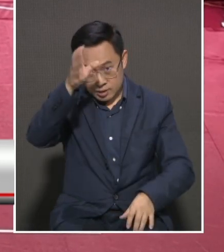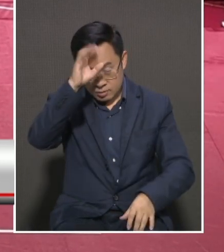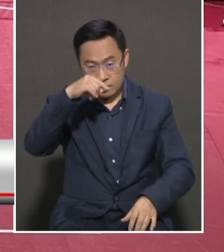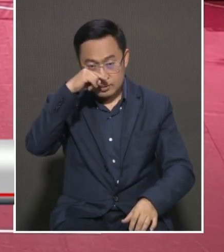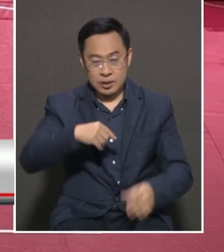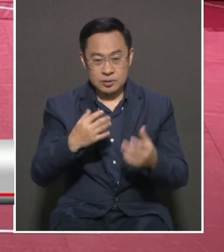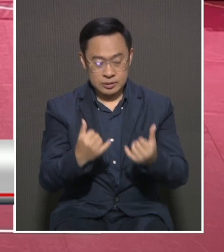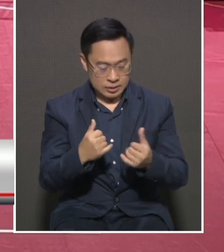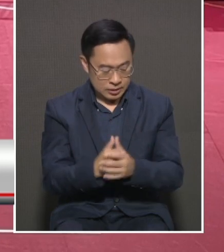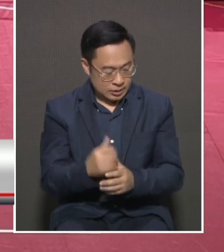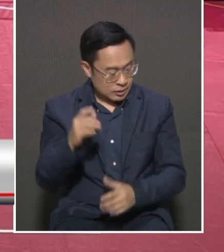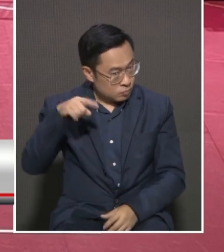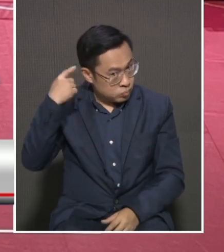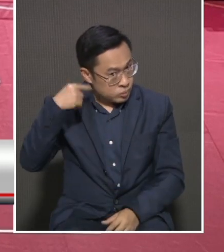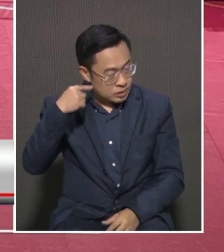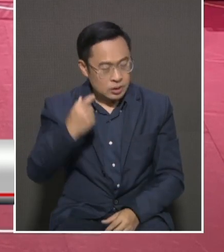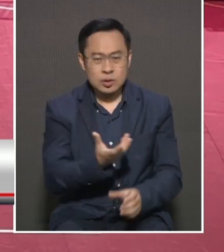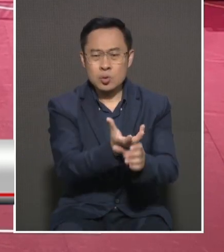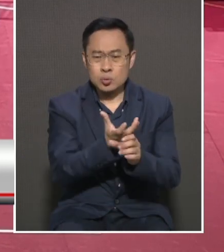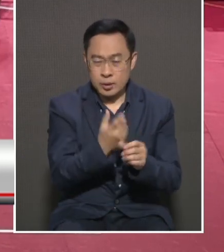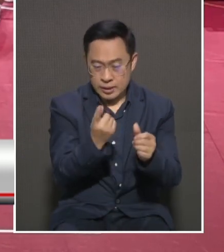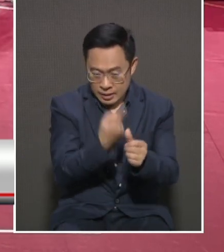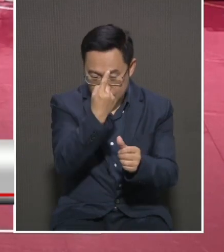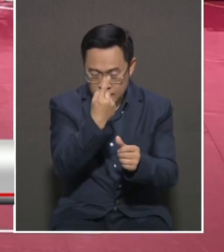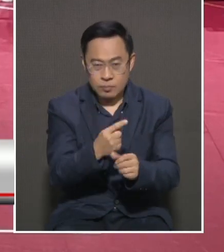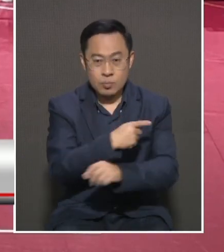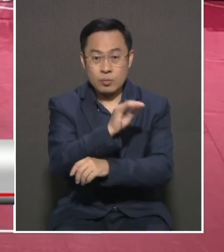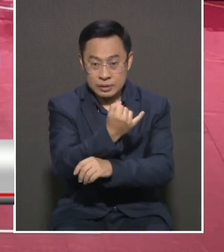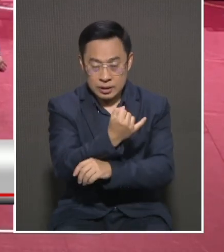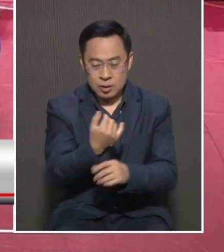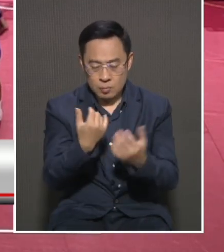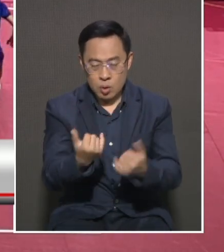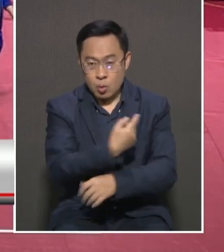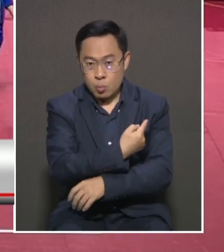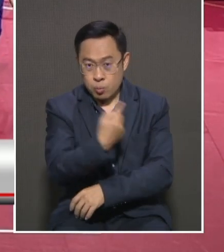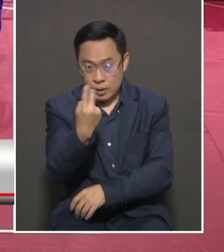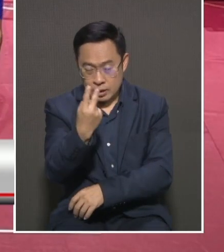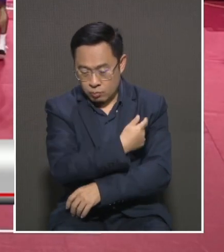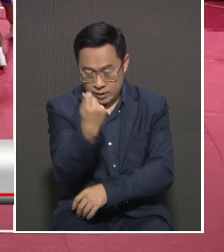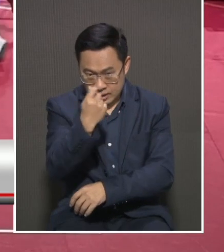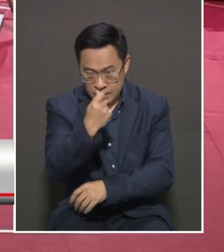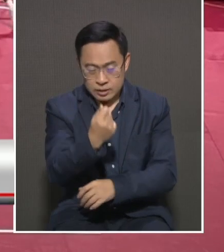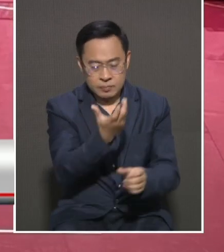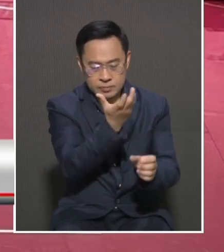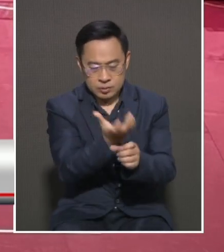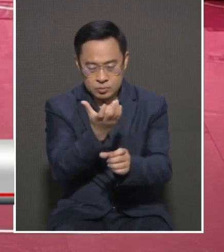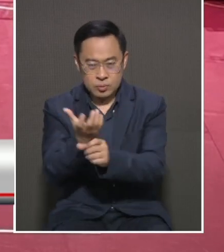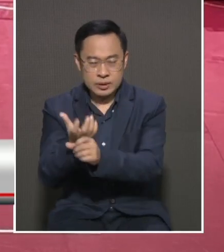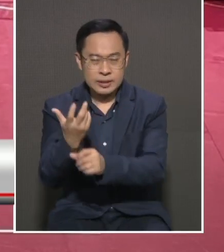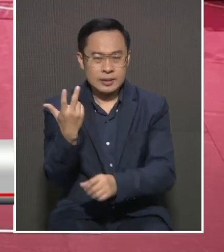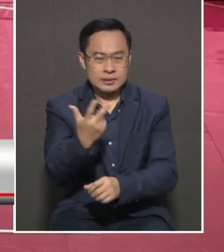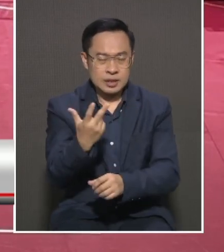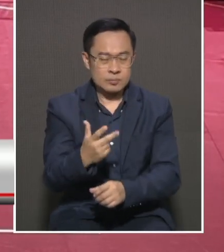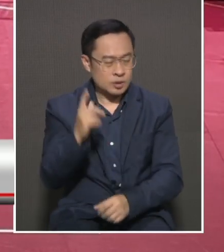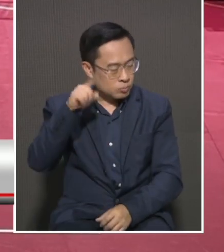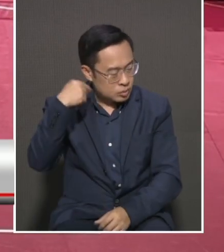คือทีมเดี่ยวหญิงเนี่ยคว้าแชมป์ไปตั้งแต่วันจันทร์ละและวันนี้มาคว้าแชมป์ได้อีก3รายการก็คือเดี่ยวชายทีมชายและทีม